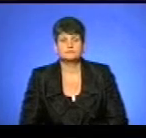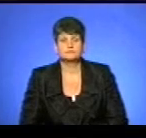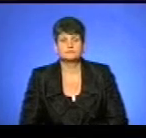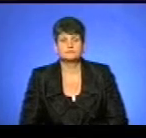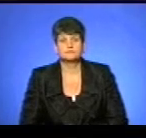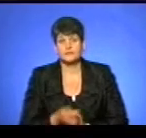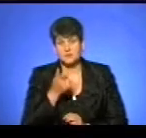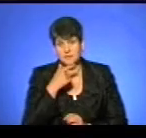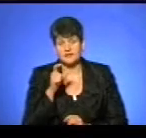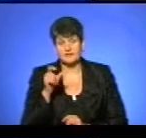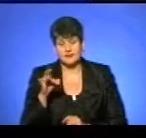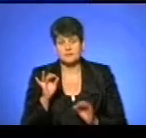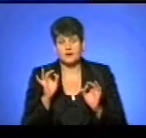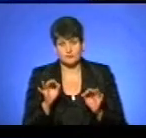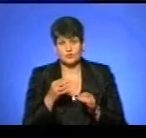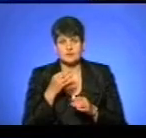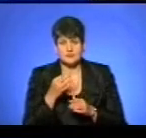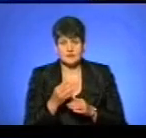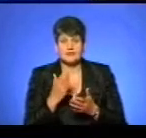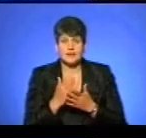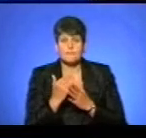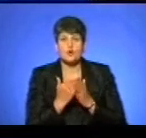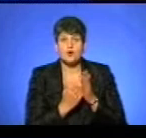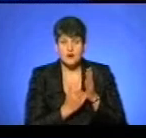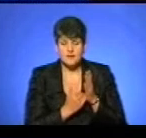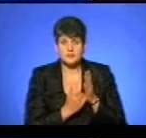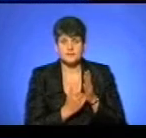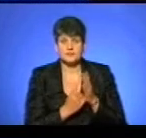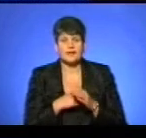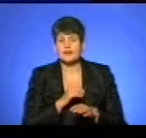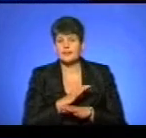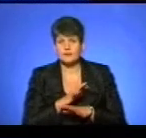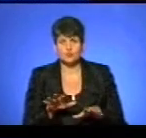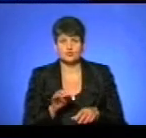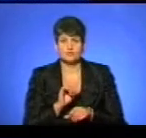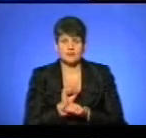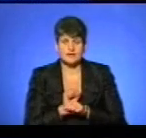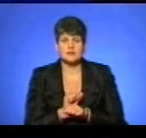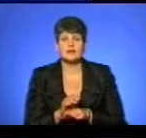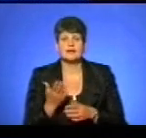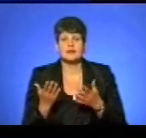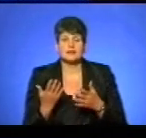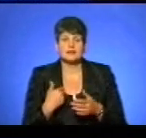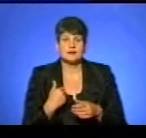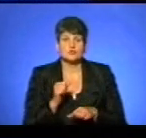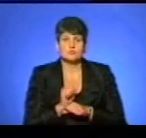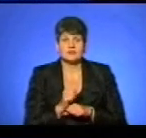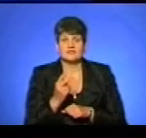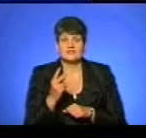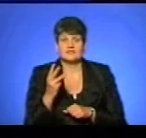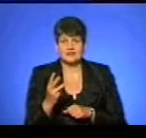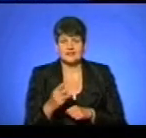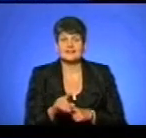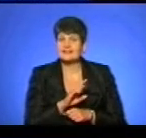Ну, пан Євген правильно сказав, що є програма, я вже не буду зупинятися, але я знову ж таки зупинюся. Сказав 2-3. Ні,